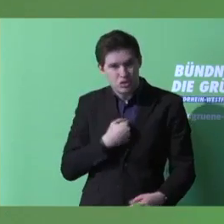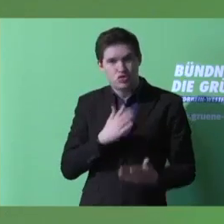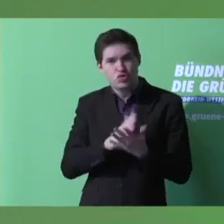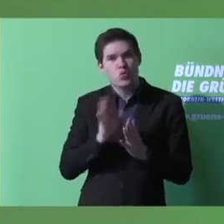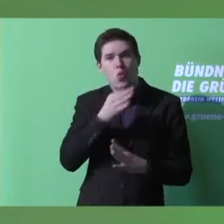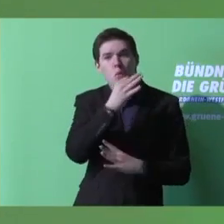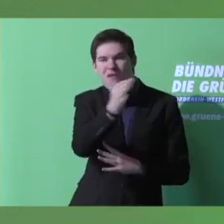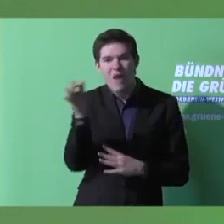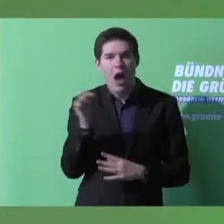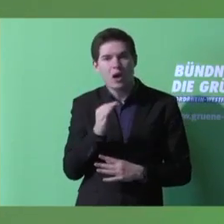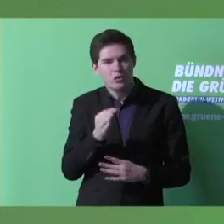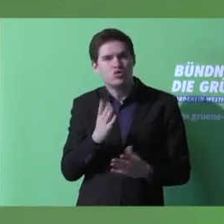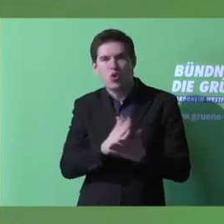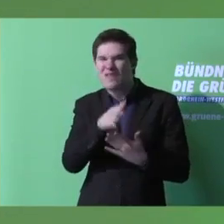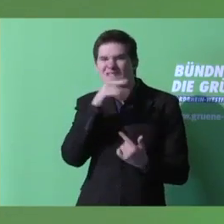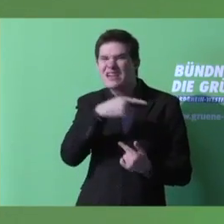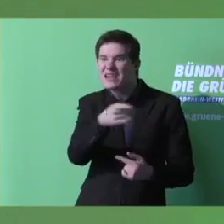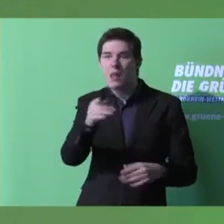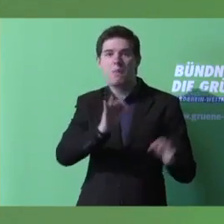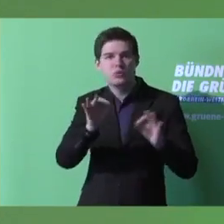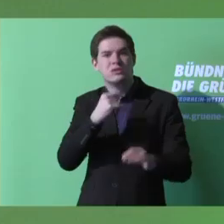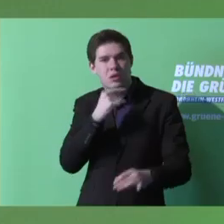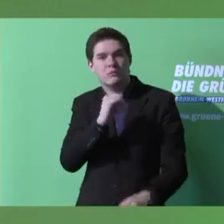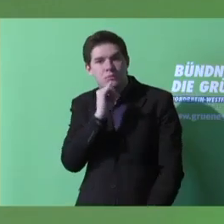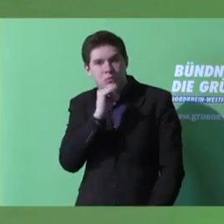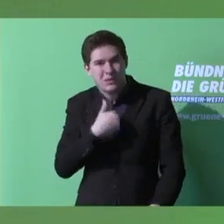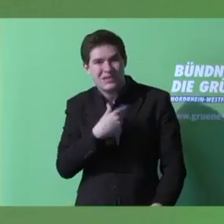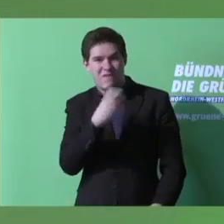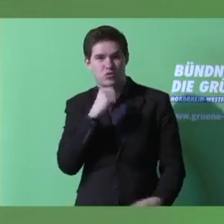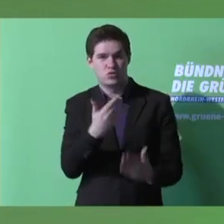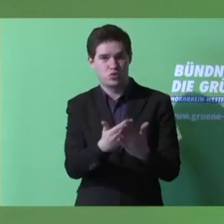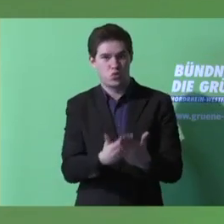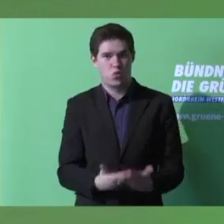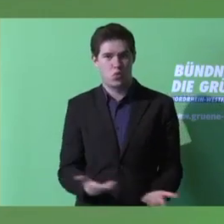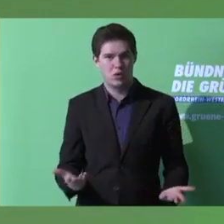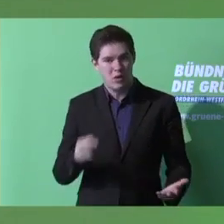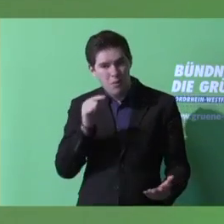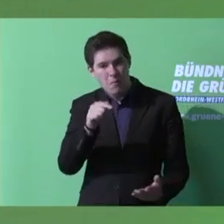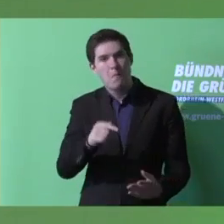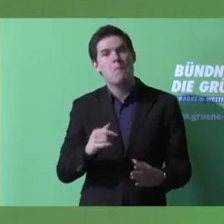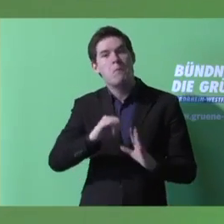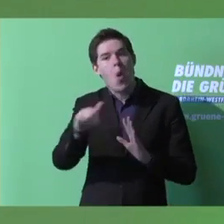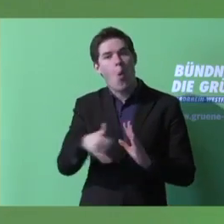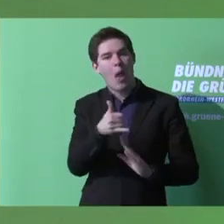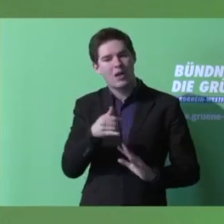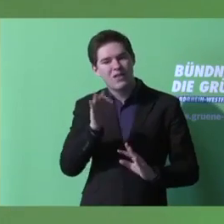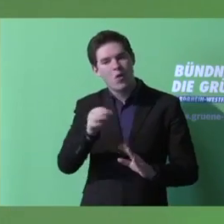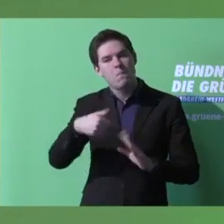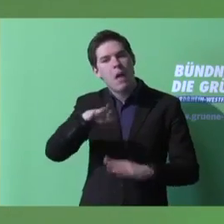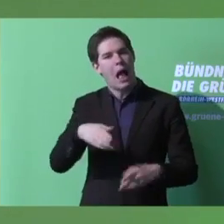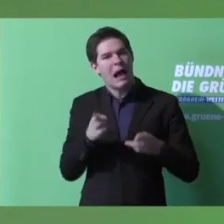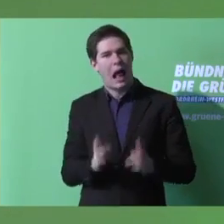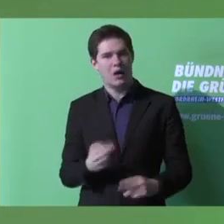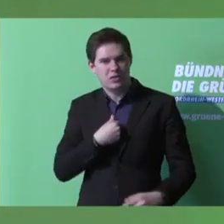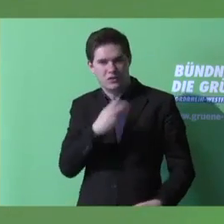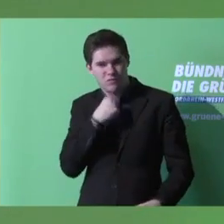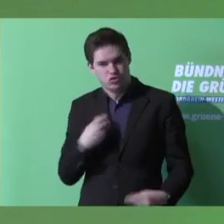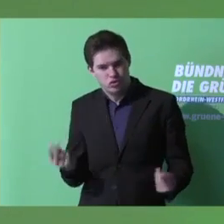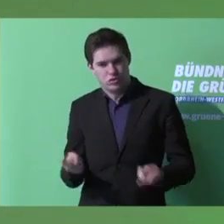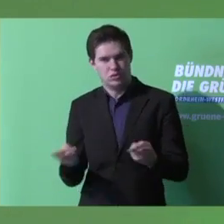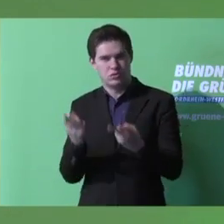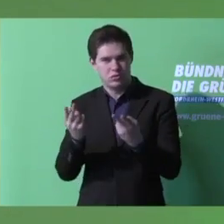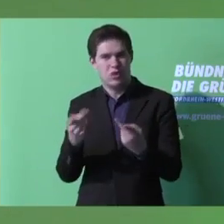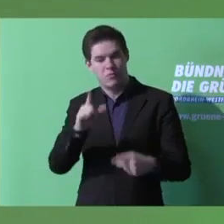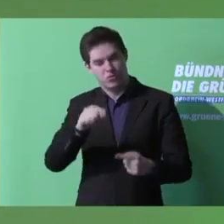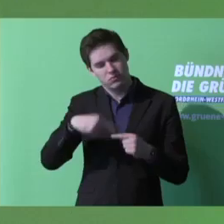diesen Steuereinnahmen, wenn wir sie denn genau in diese Projekte für mehr Gerechtigkeit stecken. Und das können wir und werden wir im